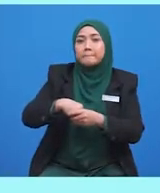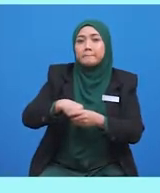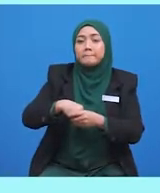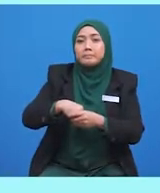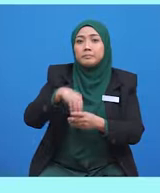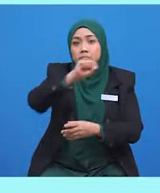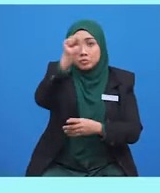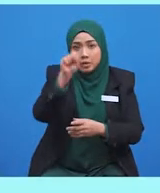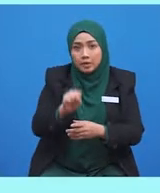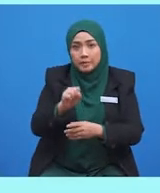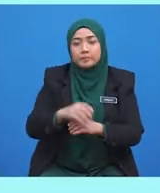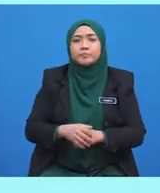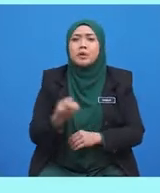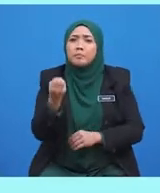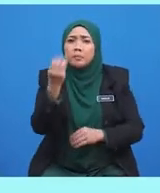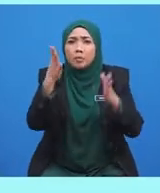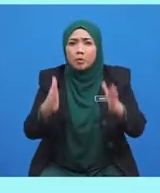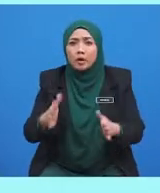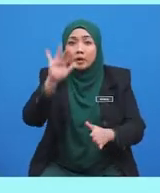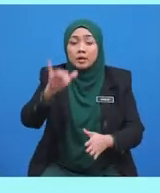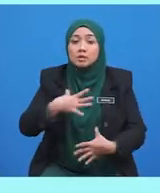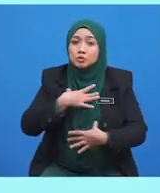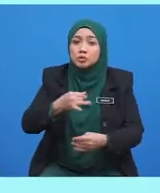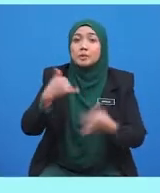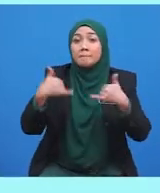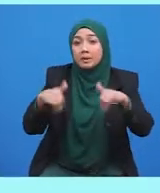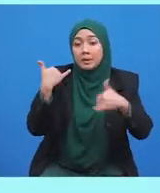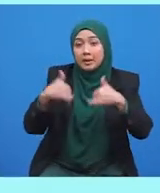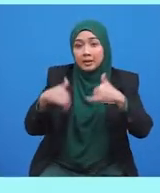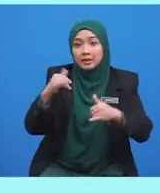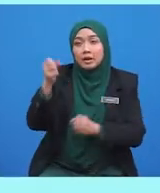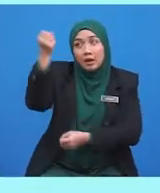Berapa orang yang suka bermain layang-layang?